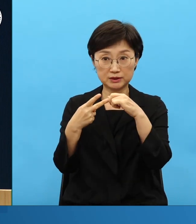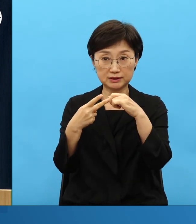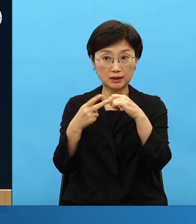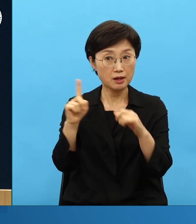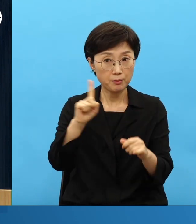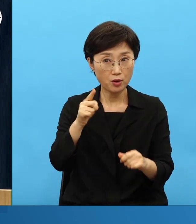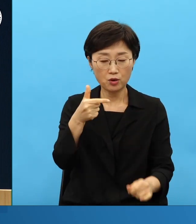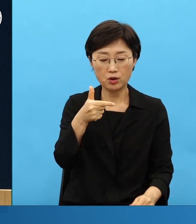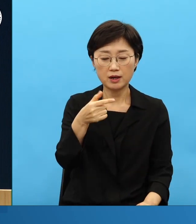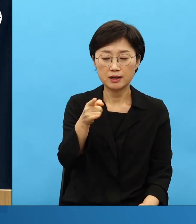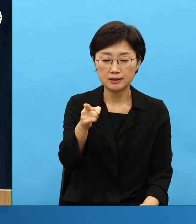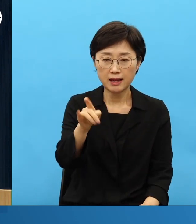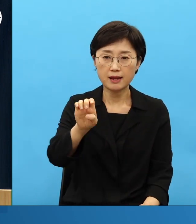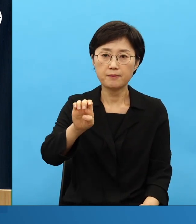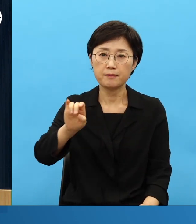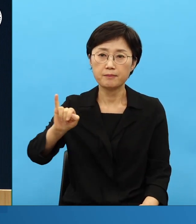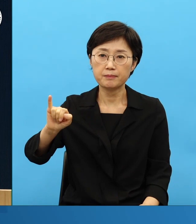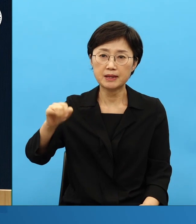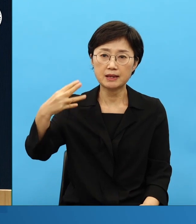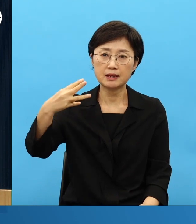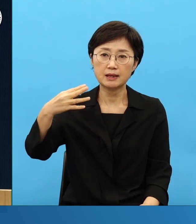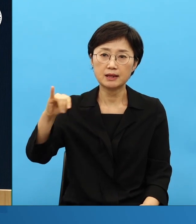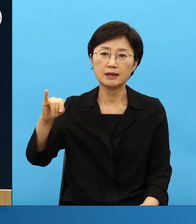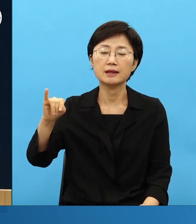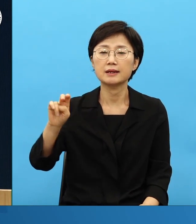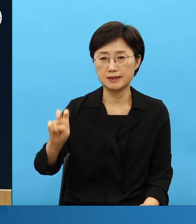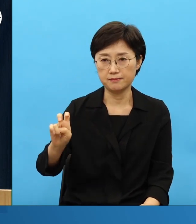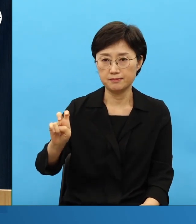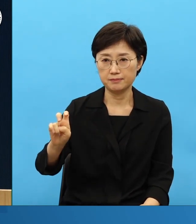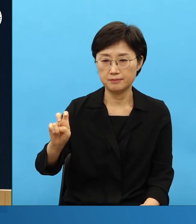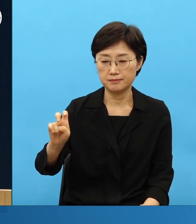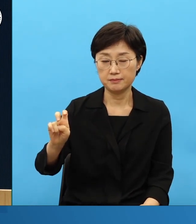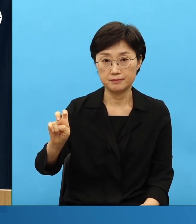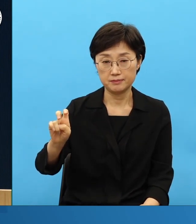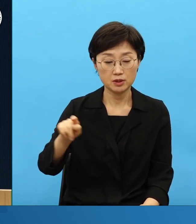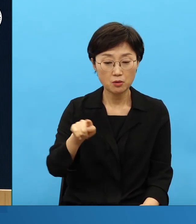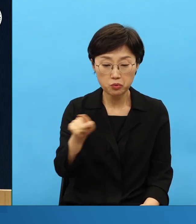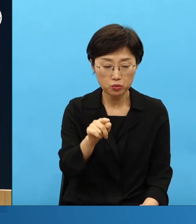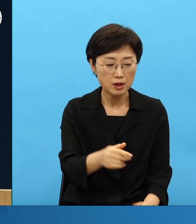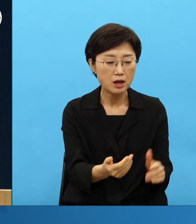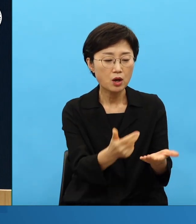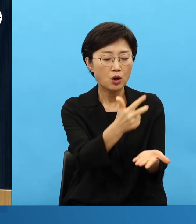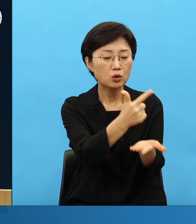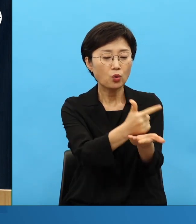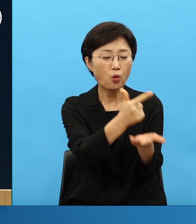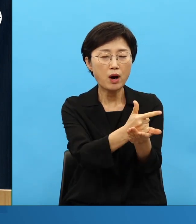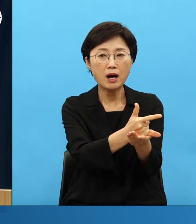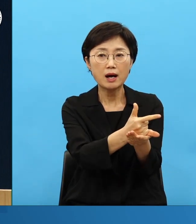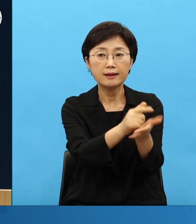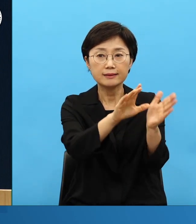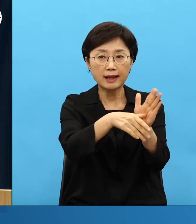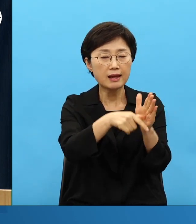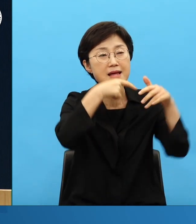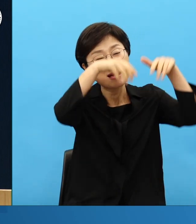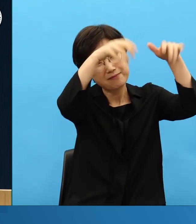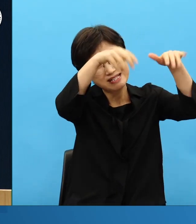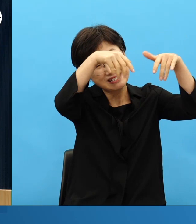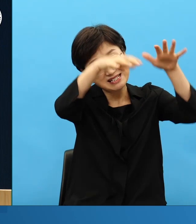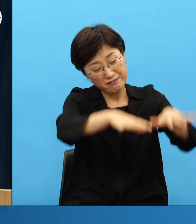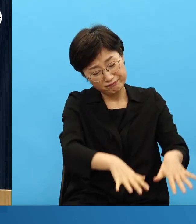사건입니다. The second incident was the incident of the 노아 Nephilim. 홍수 아닙니까? That was Noah's flood. 완전히 인간이